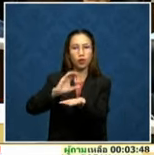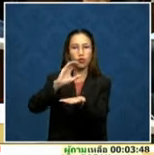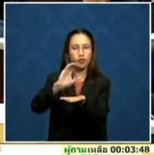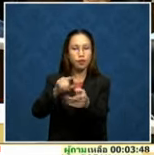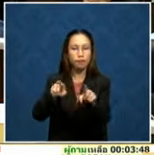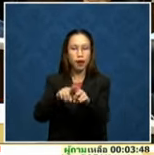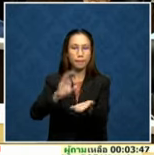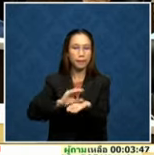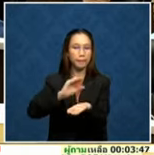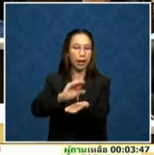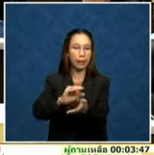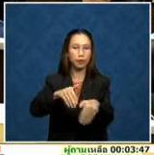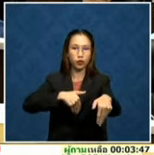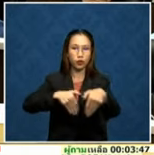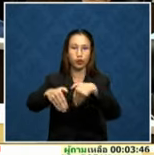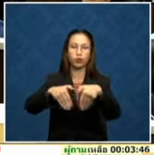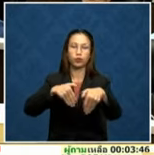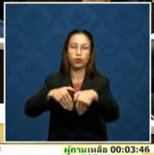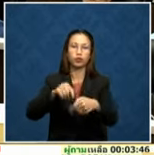independentซนชุม Gutenberg